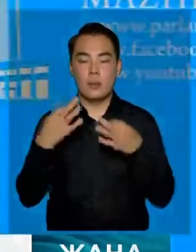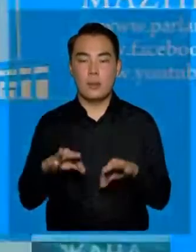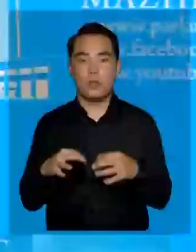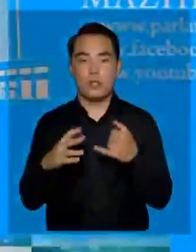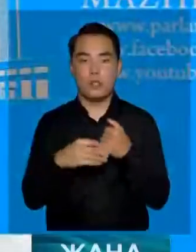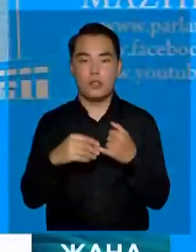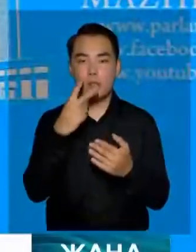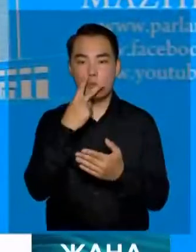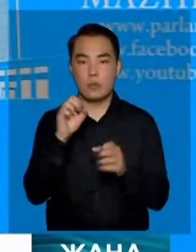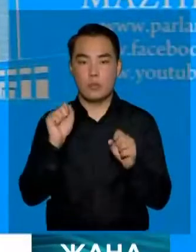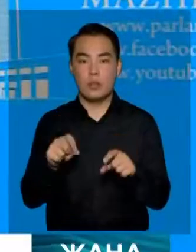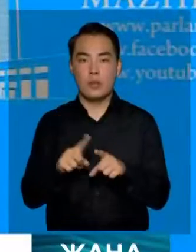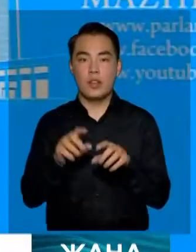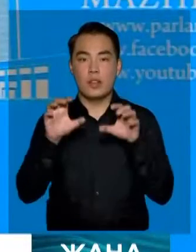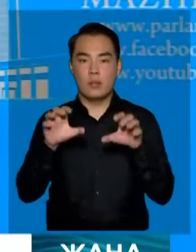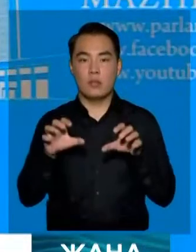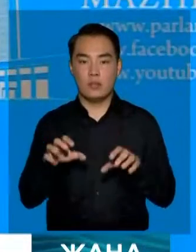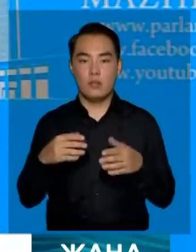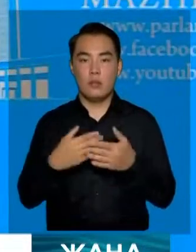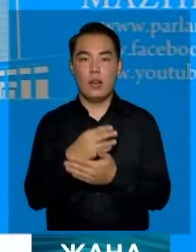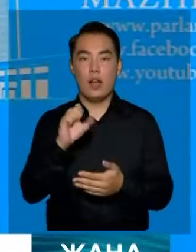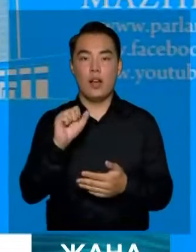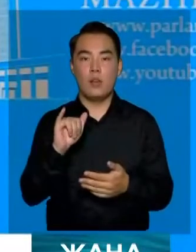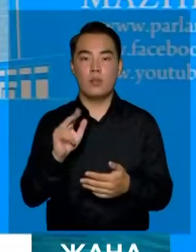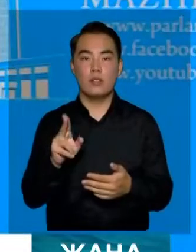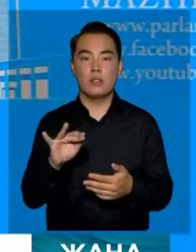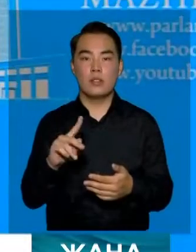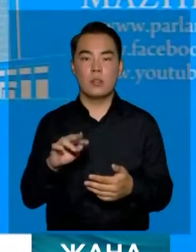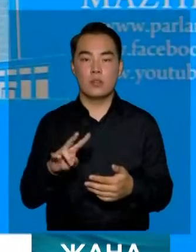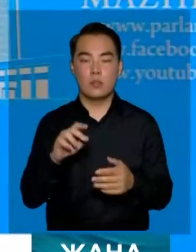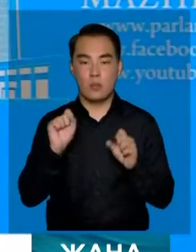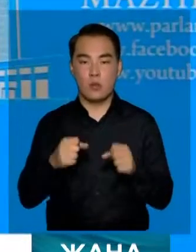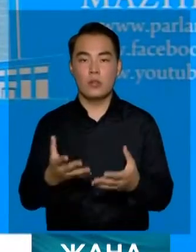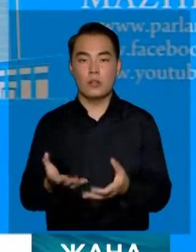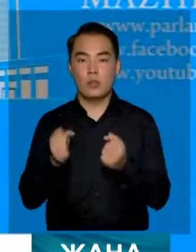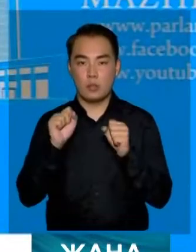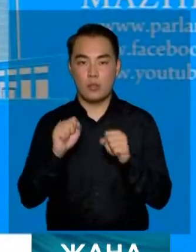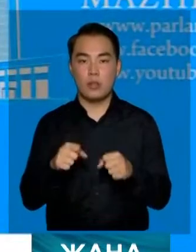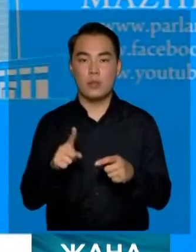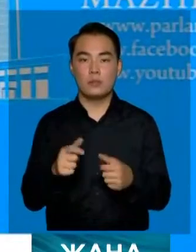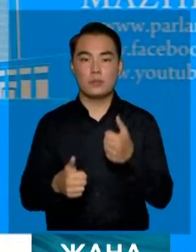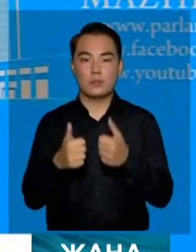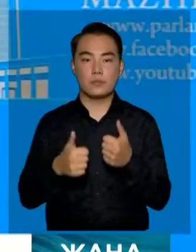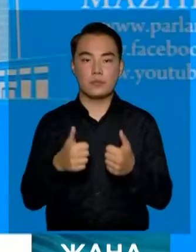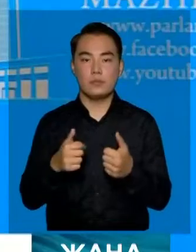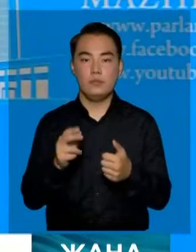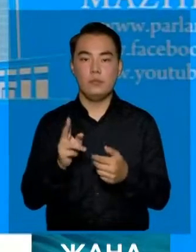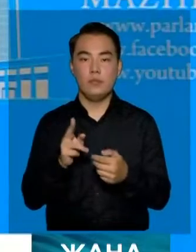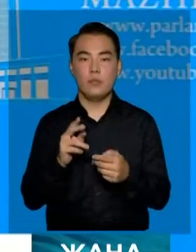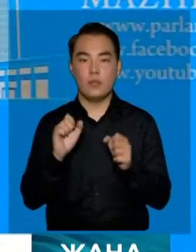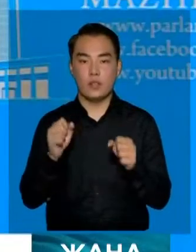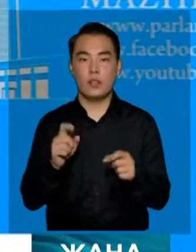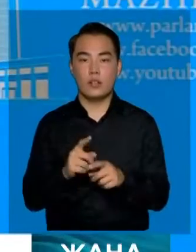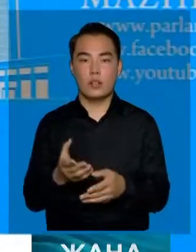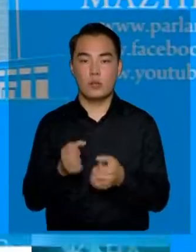белгілеп, заңда бекітілгендей аукционға шығара аласыз. Сосын электронды үкіметтегі жеке кабинетіңізге жұмыс барысы туралы хабарлама